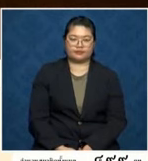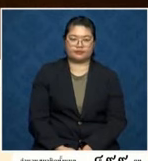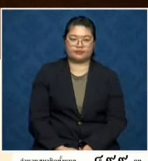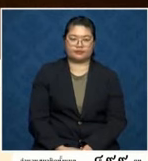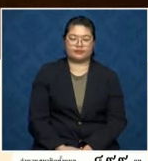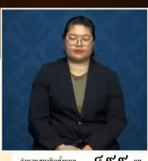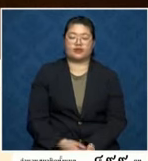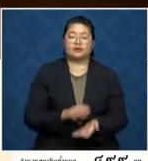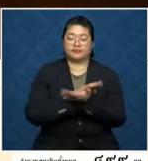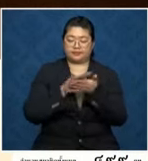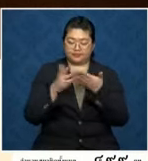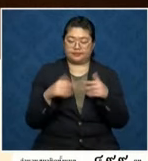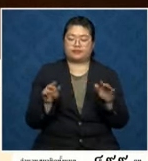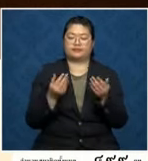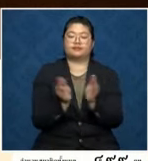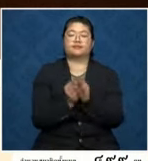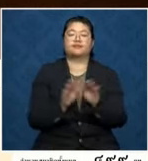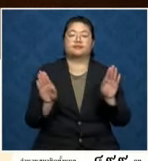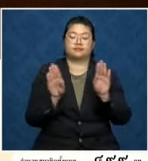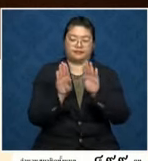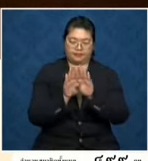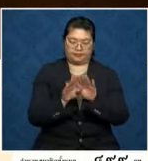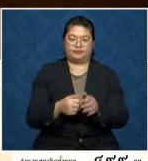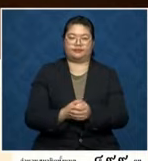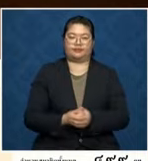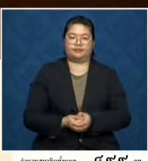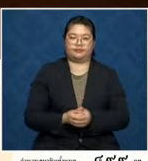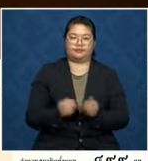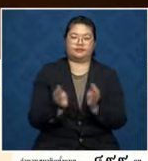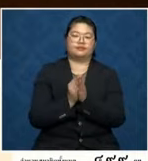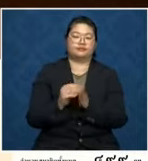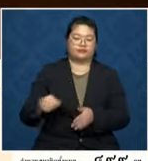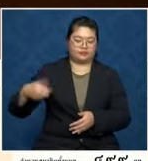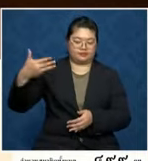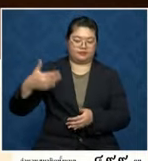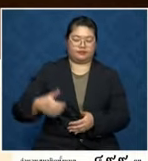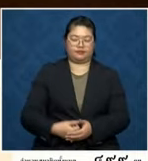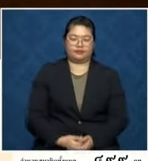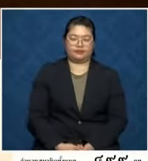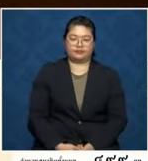ถ้าไม่มีผมขอปิดการลงคะแนนครับขอเชิญเจ้าหน้าที่แสดงผลครับ